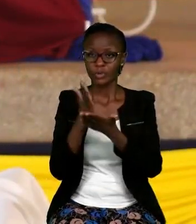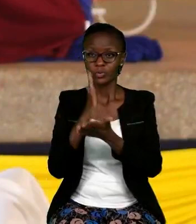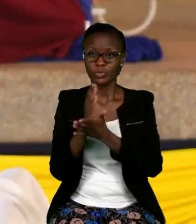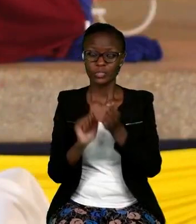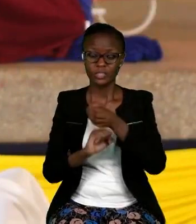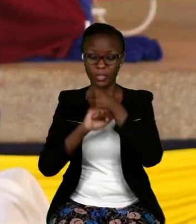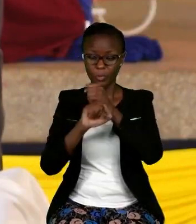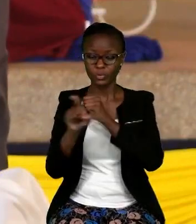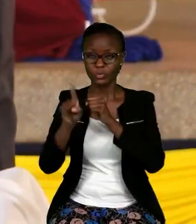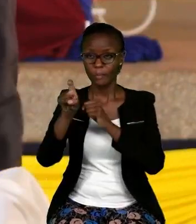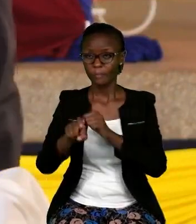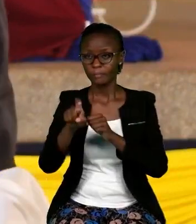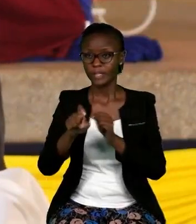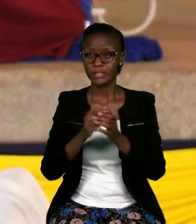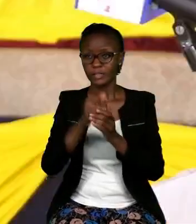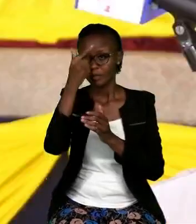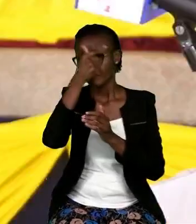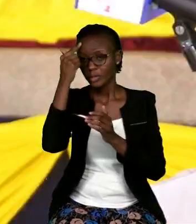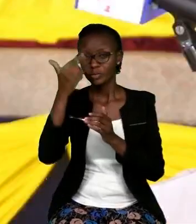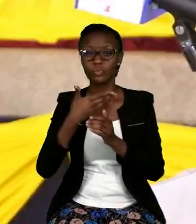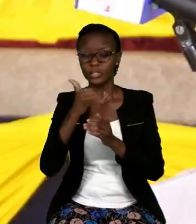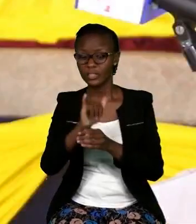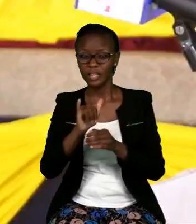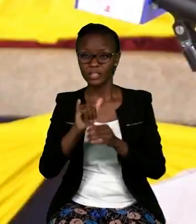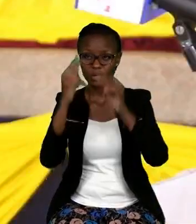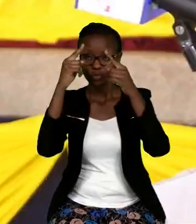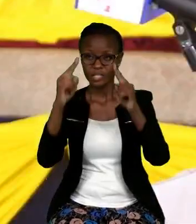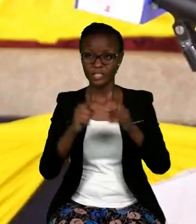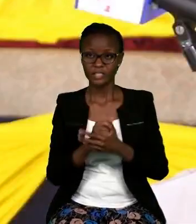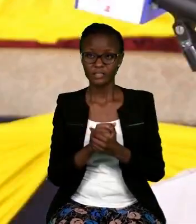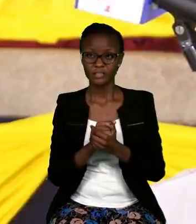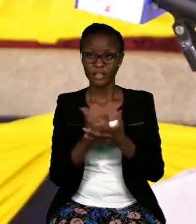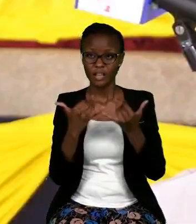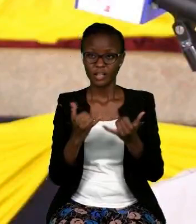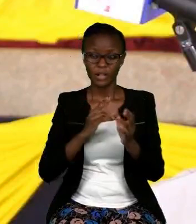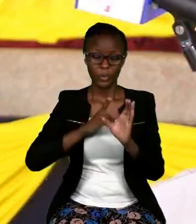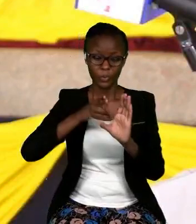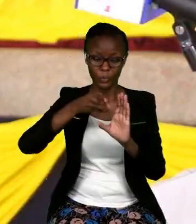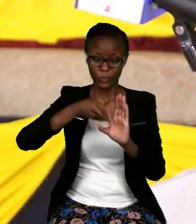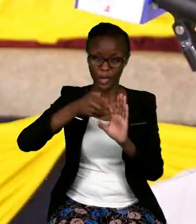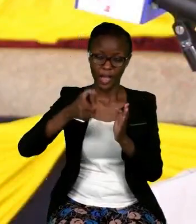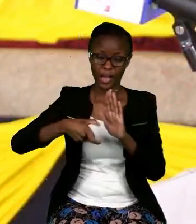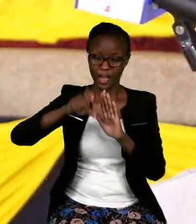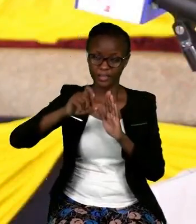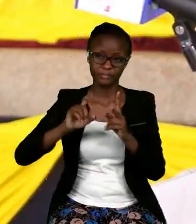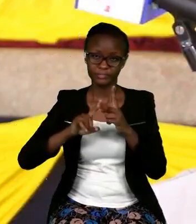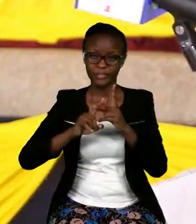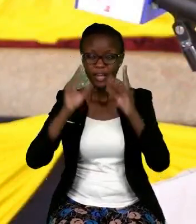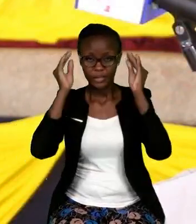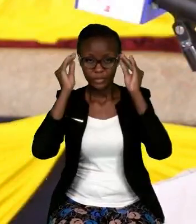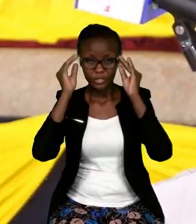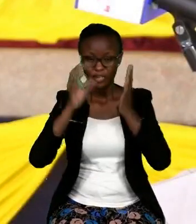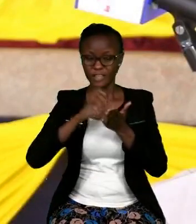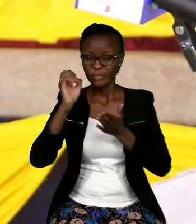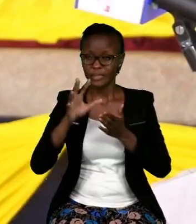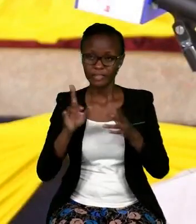mkono tuhakikishe imefaulu. Bei ya mafuta imeenda juu. Bei ya masomo imeenda juu. Bei